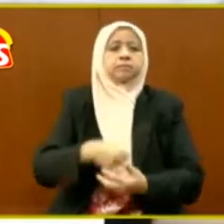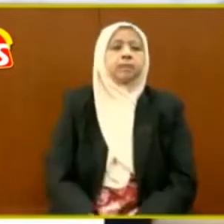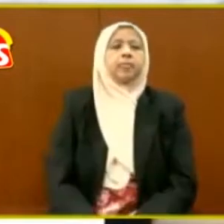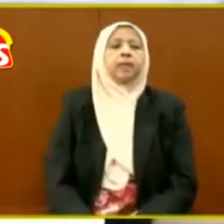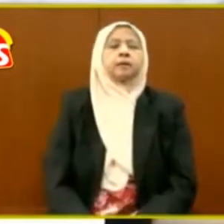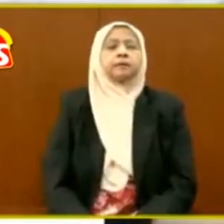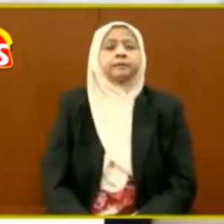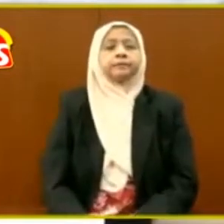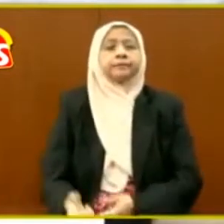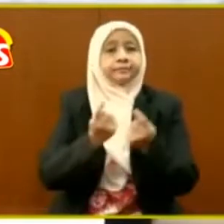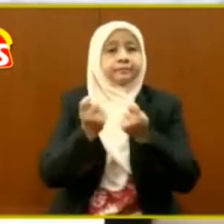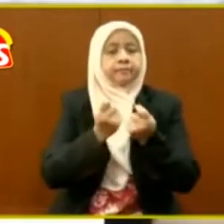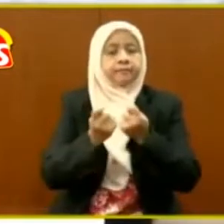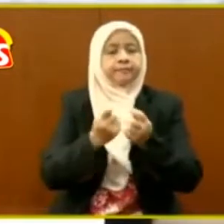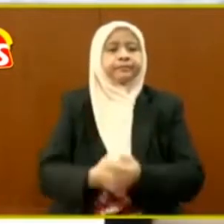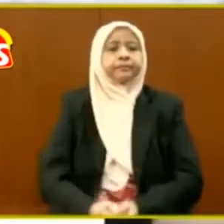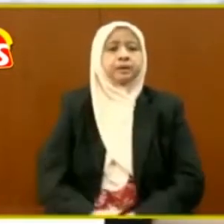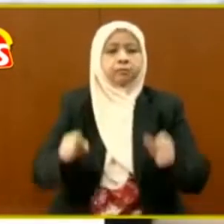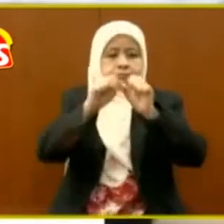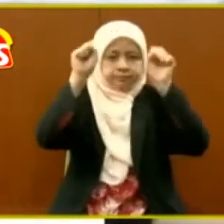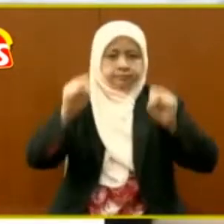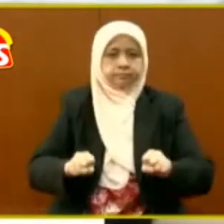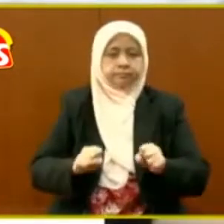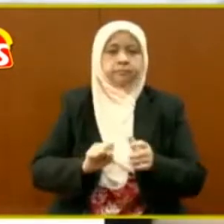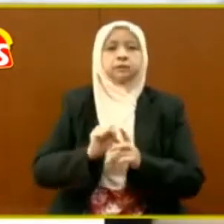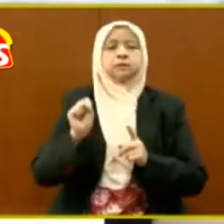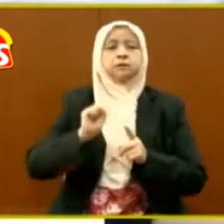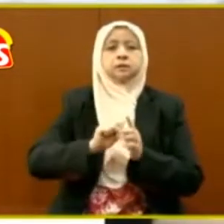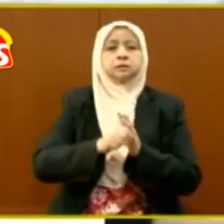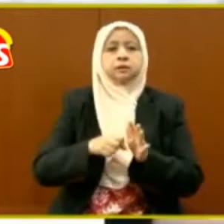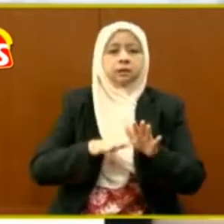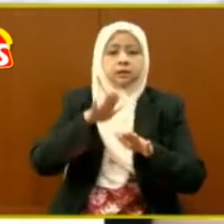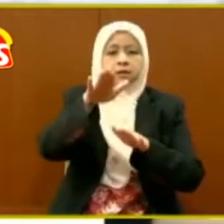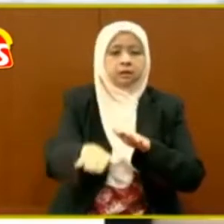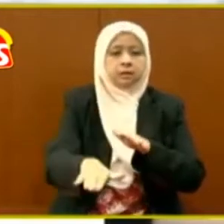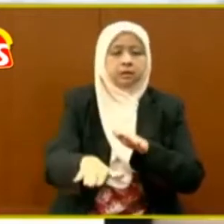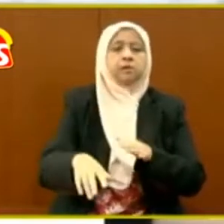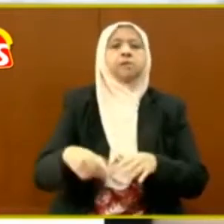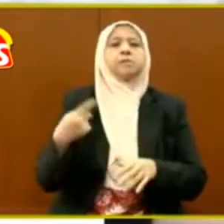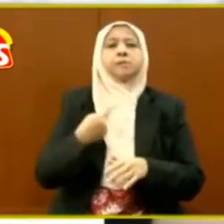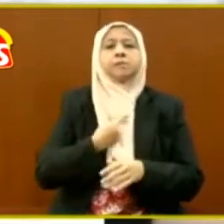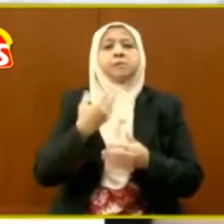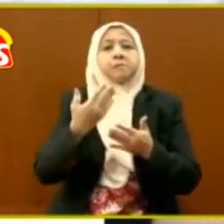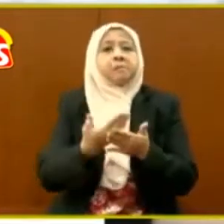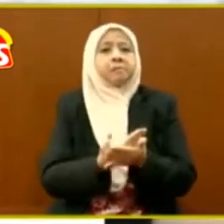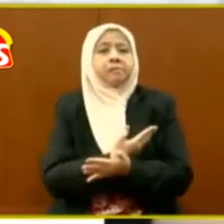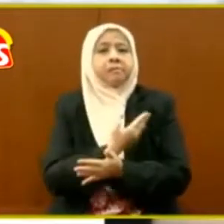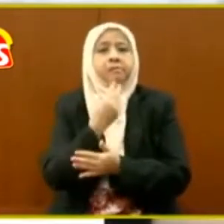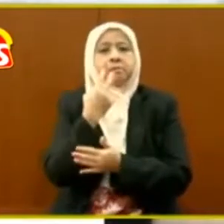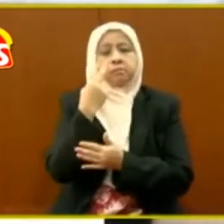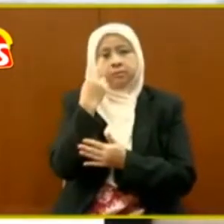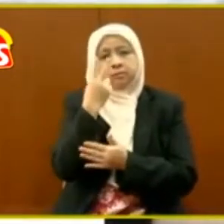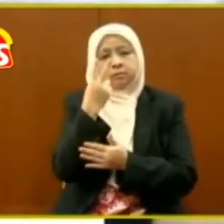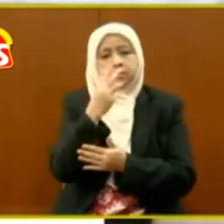Hai seterusnya berkenaan dengan sistem selangkah Selangor kita baru saja mendengar Yama Bomat Datuk